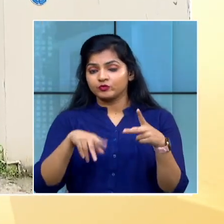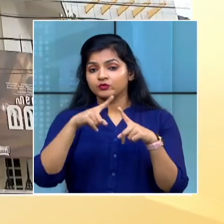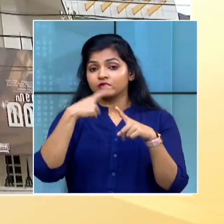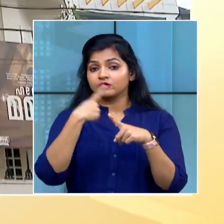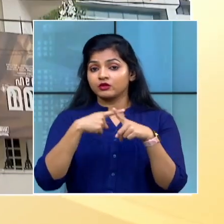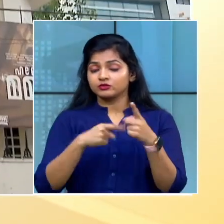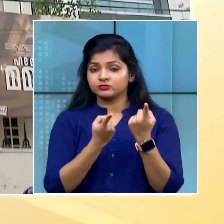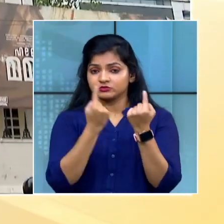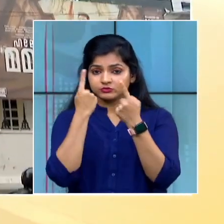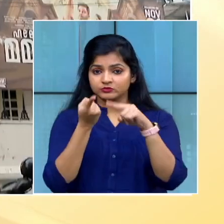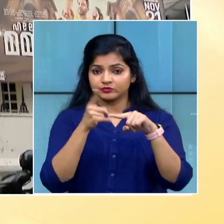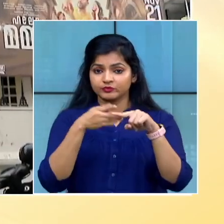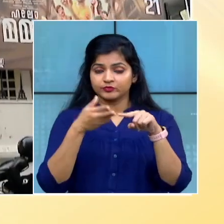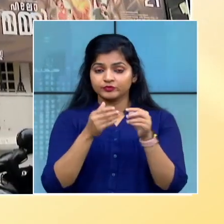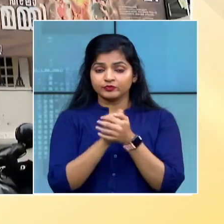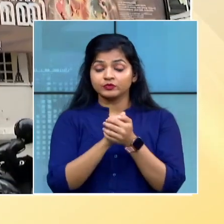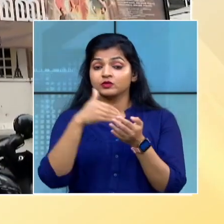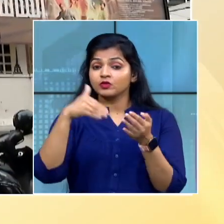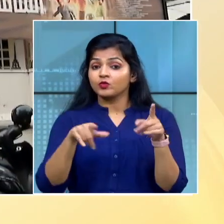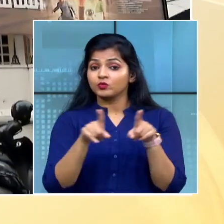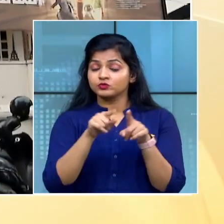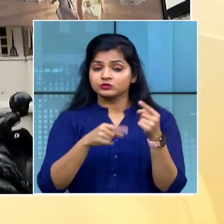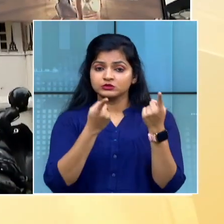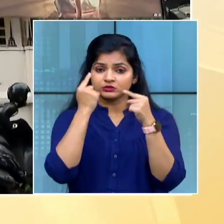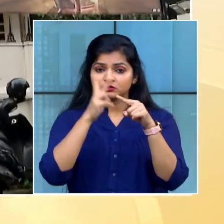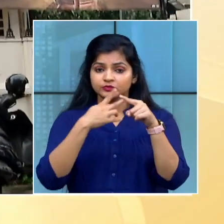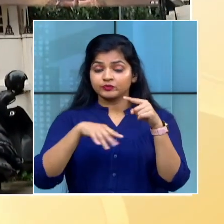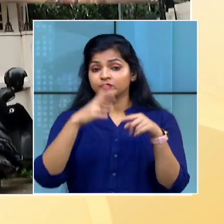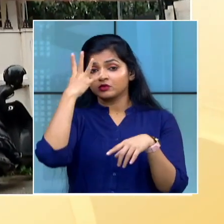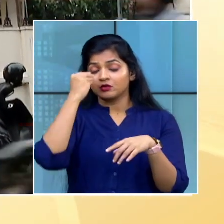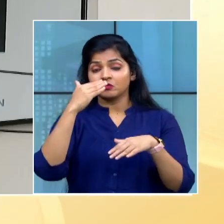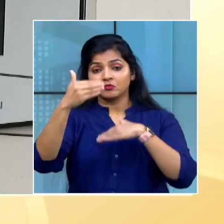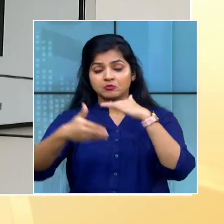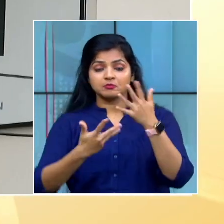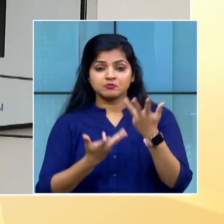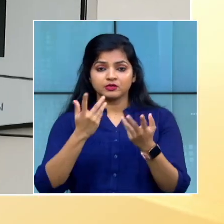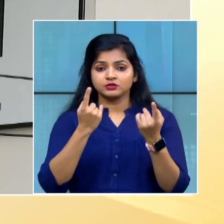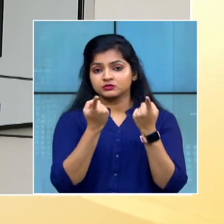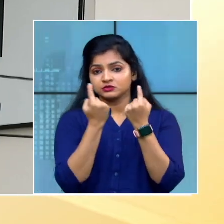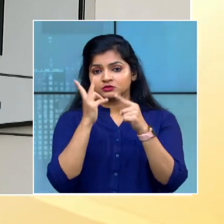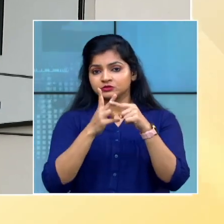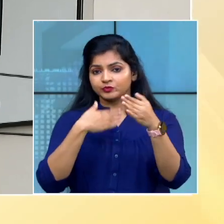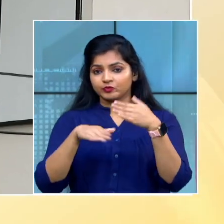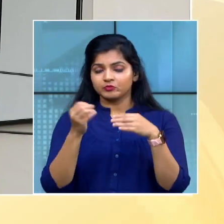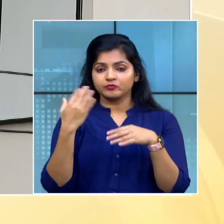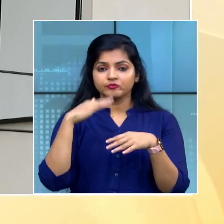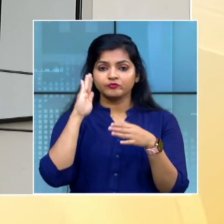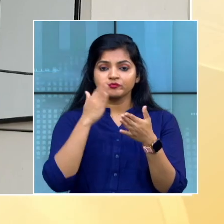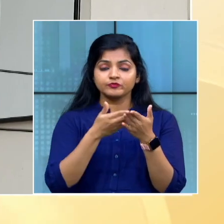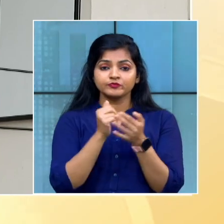പരിശോധനയിൽ ഉൾപ്പെടുന്നുണ്ട്. ഇപ്പോഴും പരിശോധന തുടരുകയാണ്. രാത്രി വൈകിയും പരിശോധന ഉണ്ടാകും എന്നുള്ളതാണ് മനസ്സിലാക്കുന്നത്.